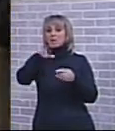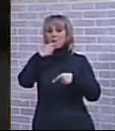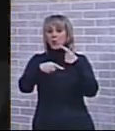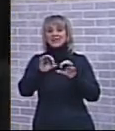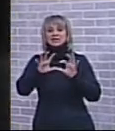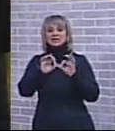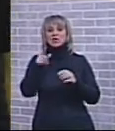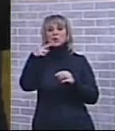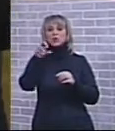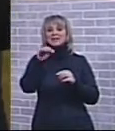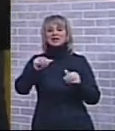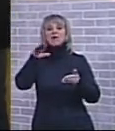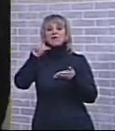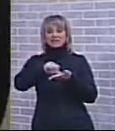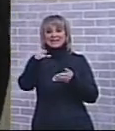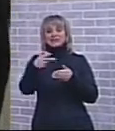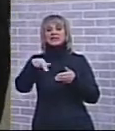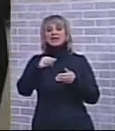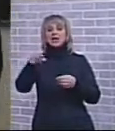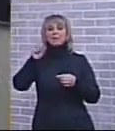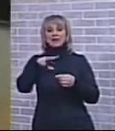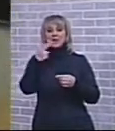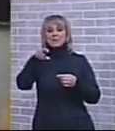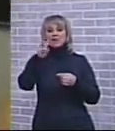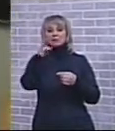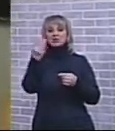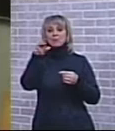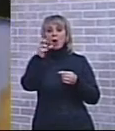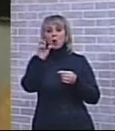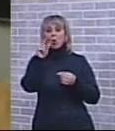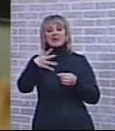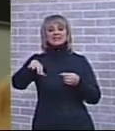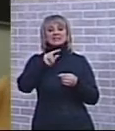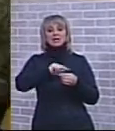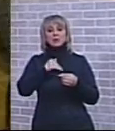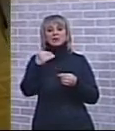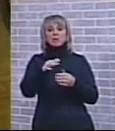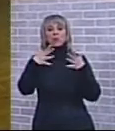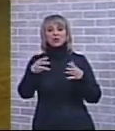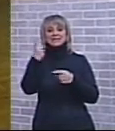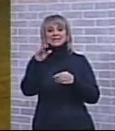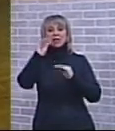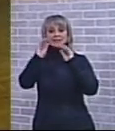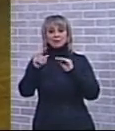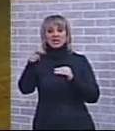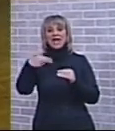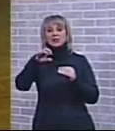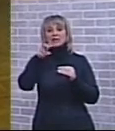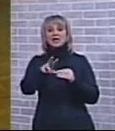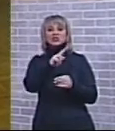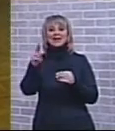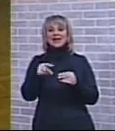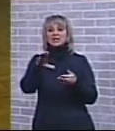продолжает рассказ куратор выставки «Племянник» известного коллекционера Марка Башмакова. Все работы, а их более 100, экспонировались в Эрмитаже.